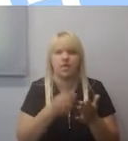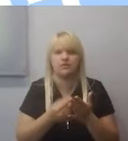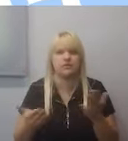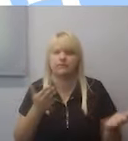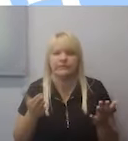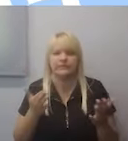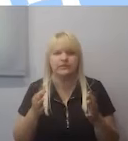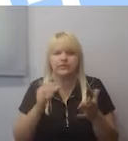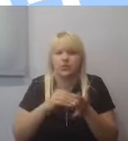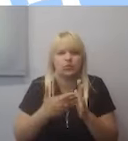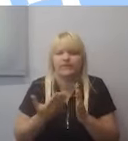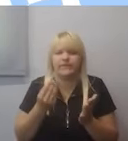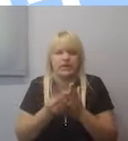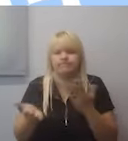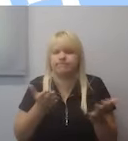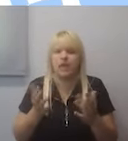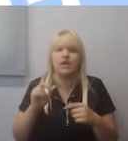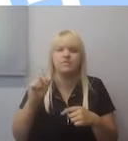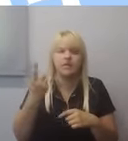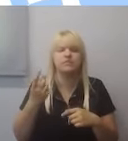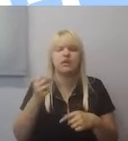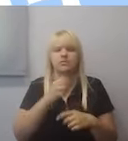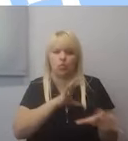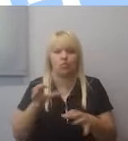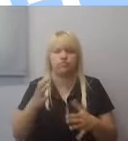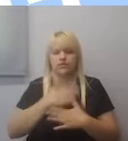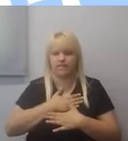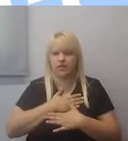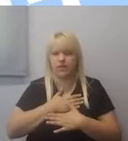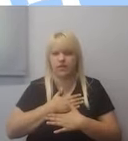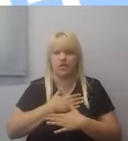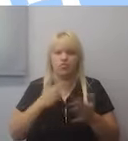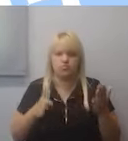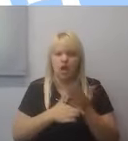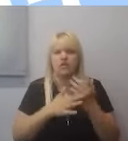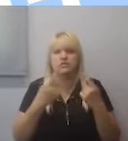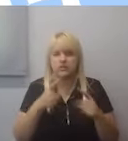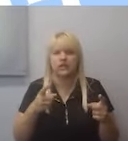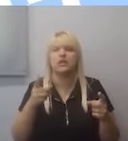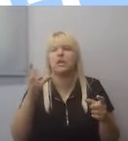ir parūpēties par sevi un un palīdzēt cik vien citiem arī var